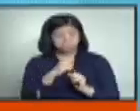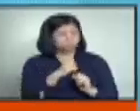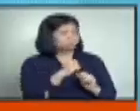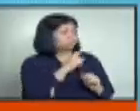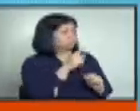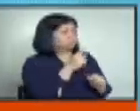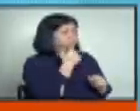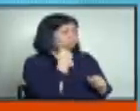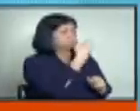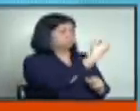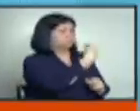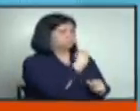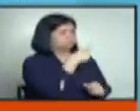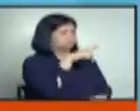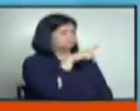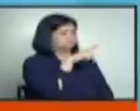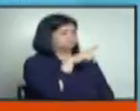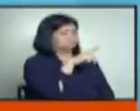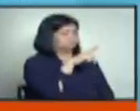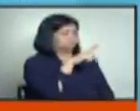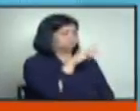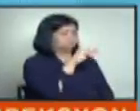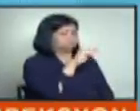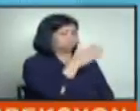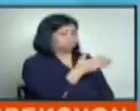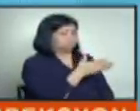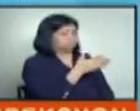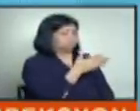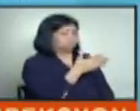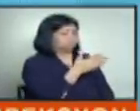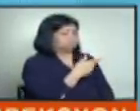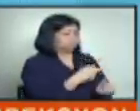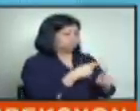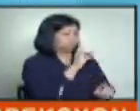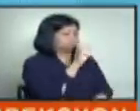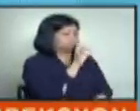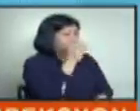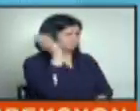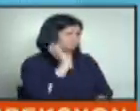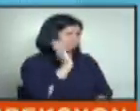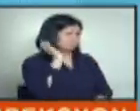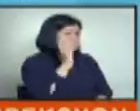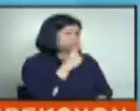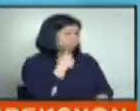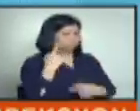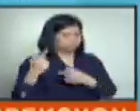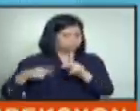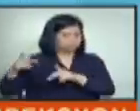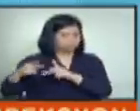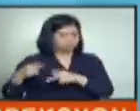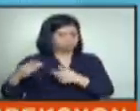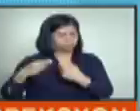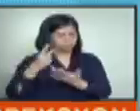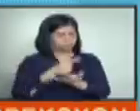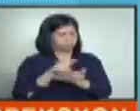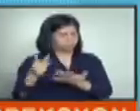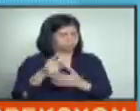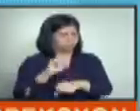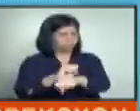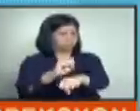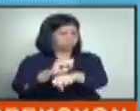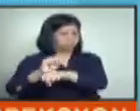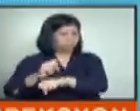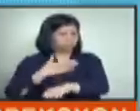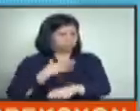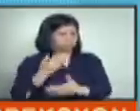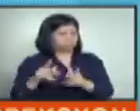Yung may pinagawa yung PM niya, mula 18 pa yon, yun ang sinisingil ng tao. Dalawang linggo nagawa ng mga